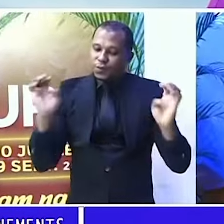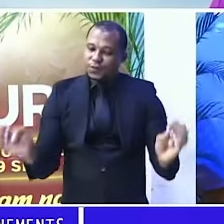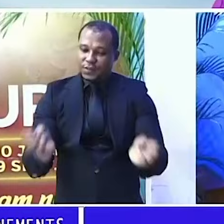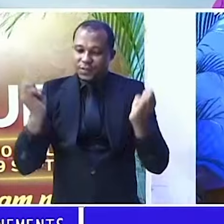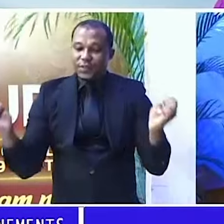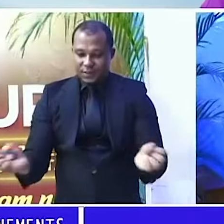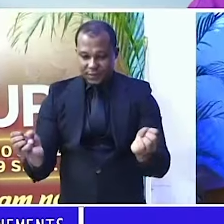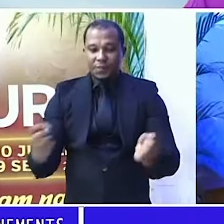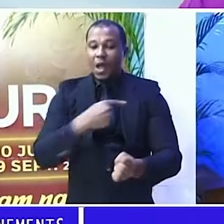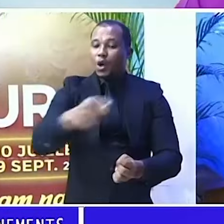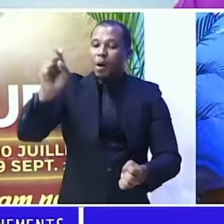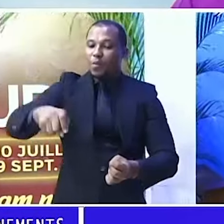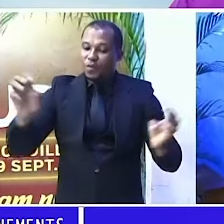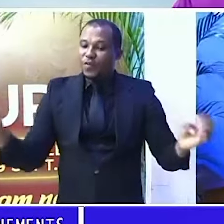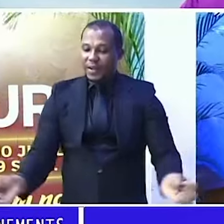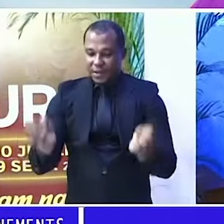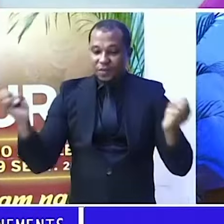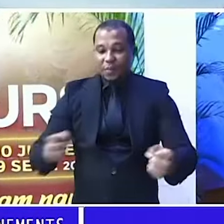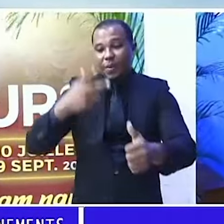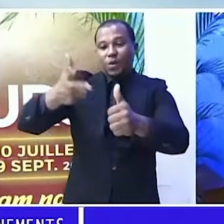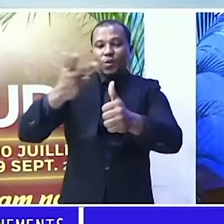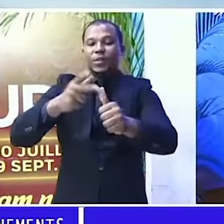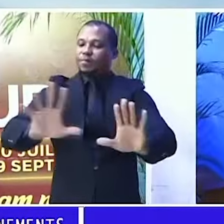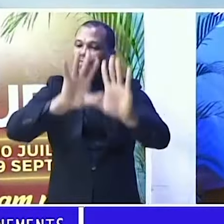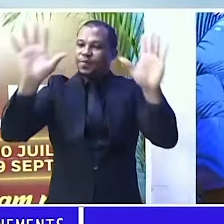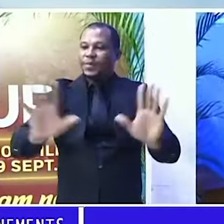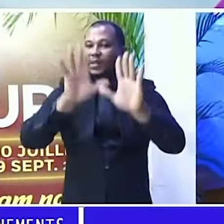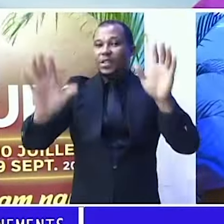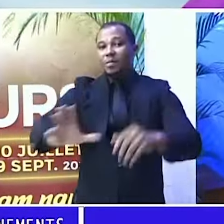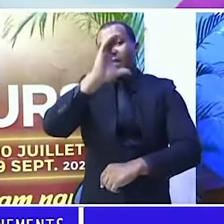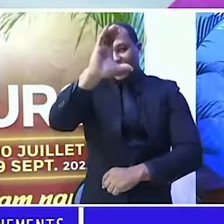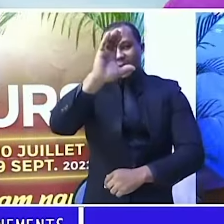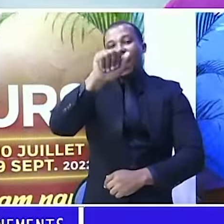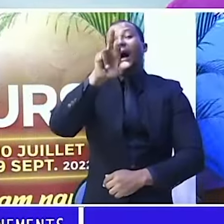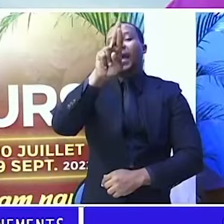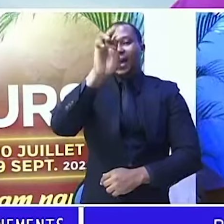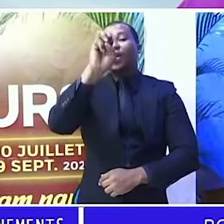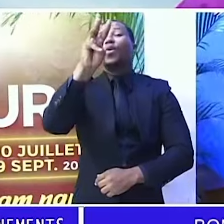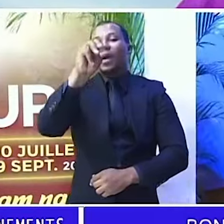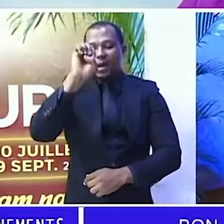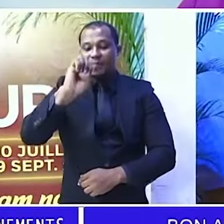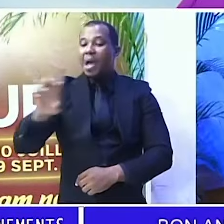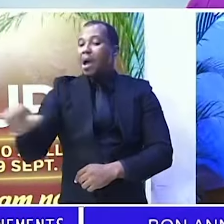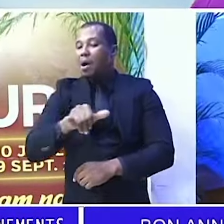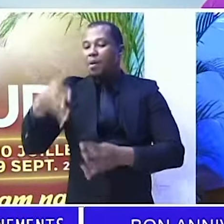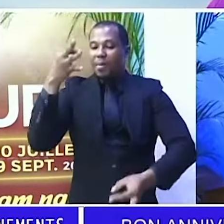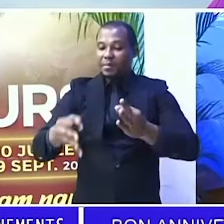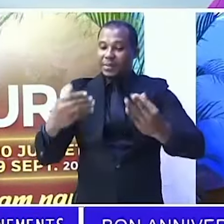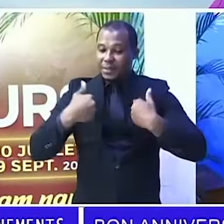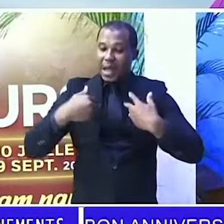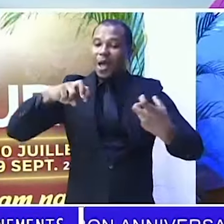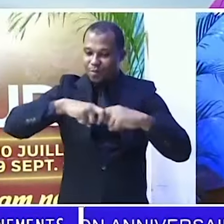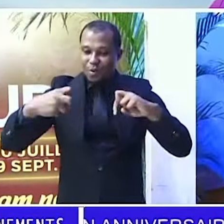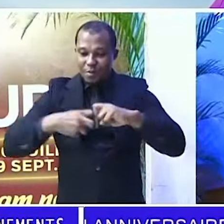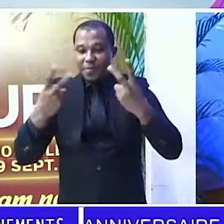de faire. Et dans le troisième dimanche, carême, même si nous pas ces misère, même si nous avons tête en bas pour nous, mais valeur ça, nous ne pouvons